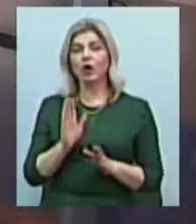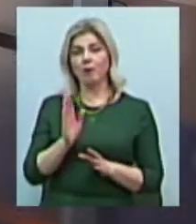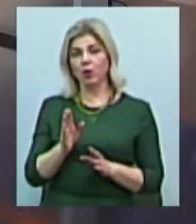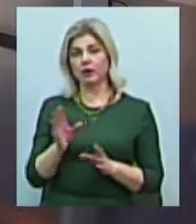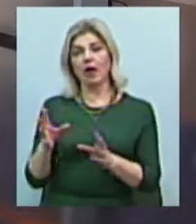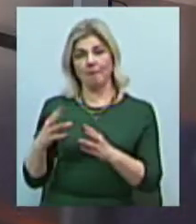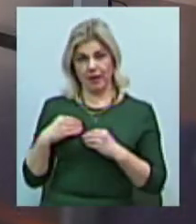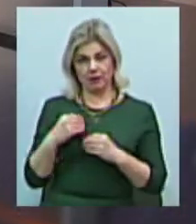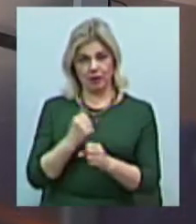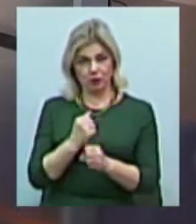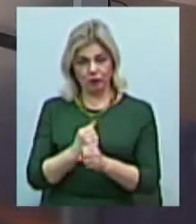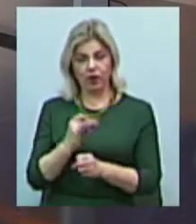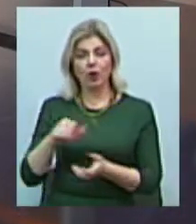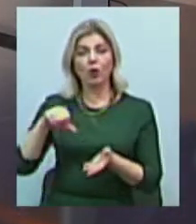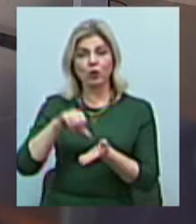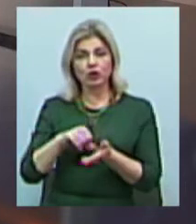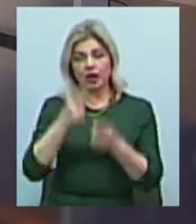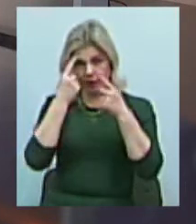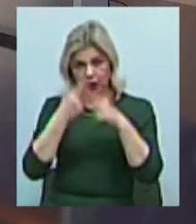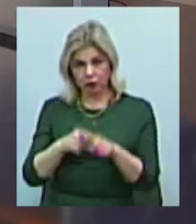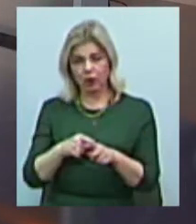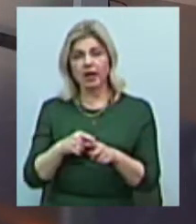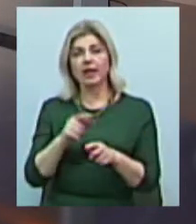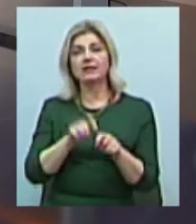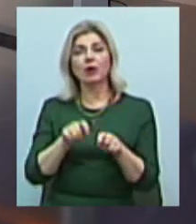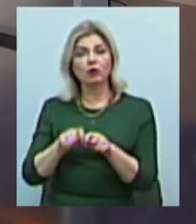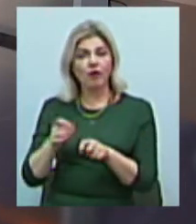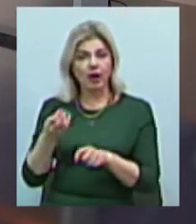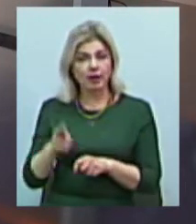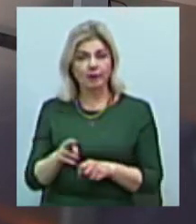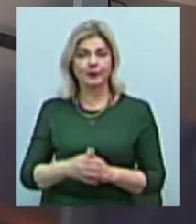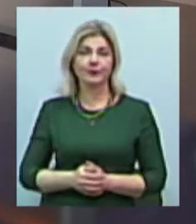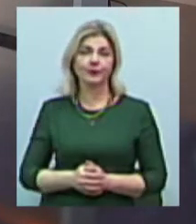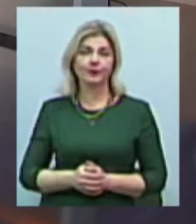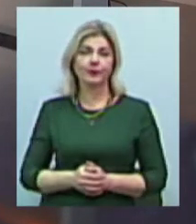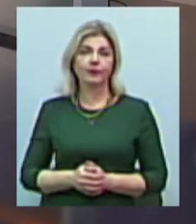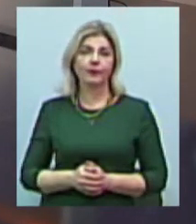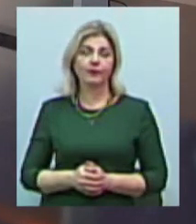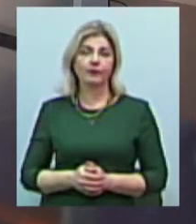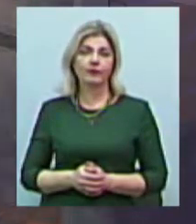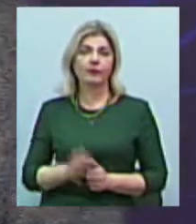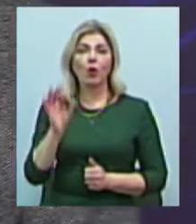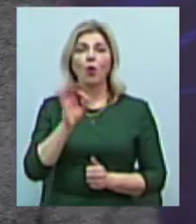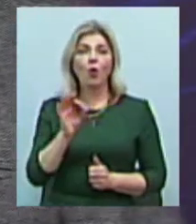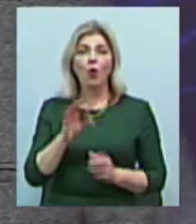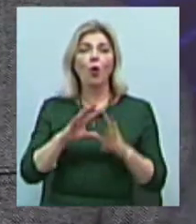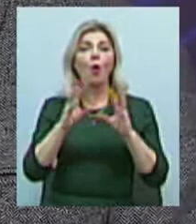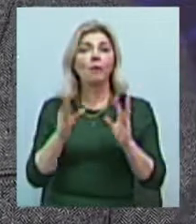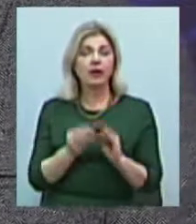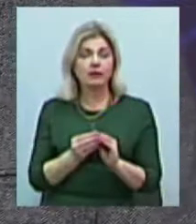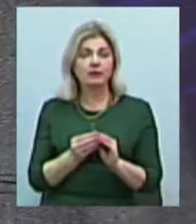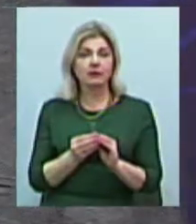ними обстежувати, а залучимо їх до технологічних інспектування. Щодо